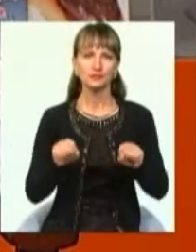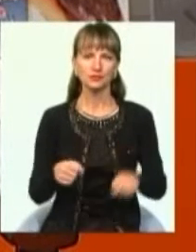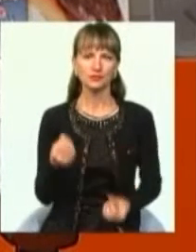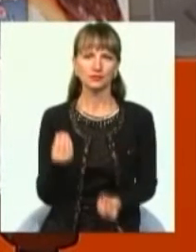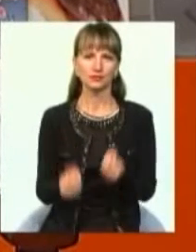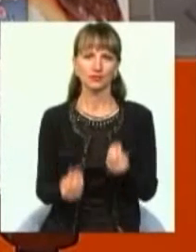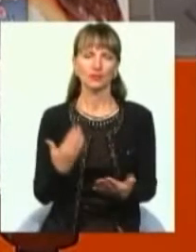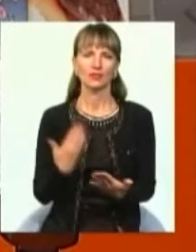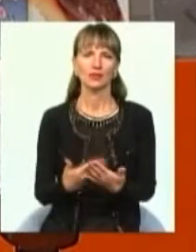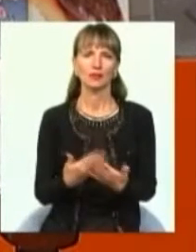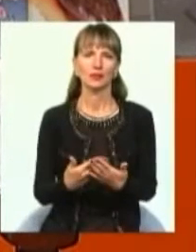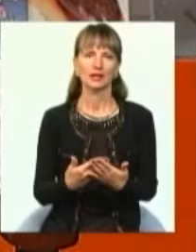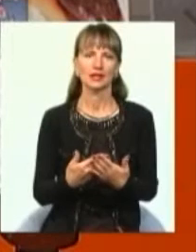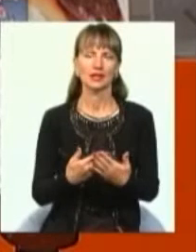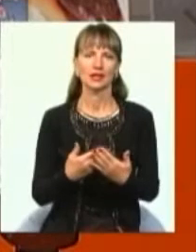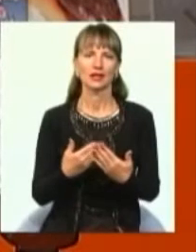у, наприклад, різні